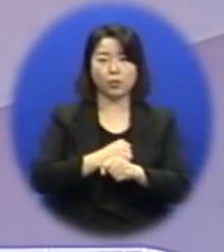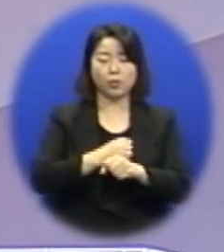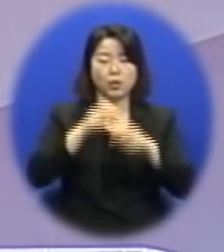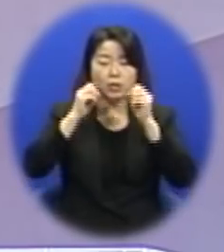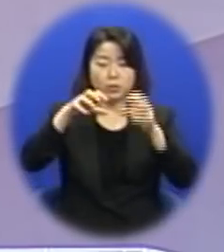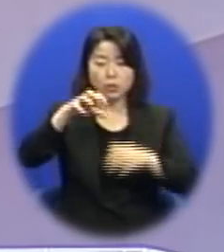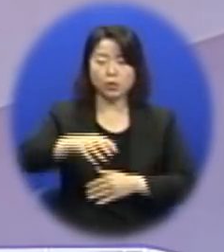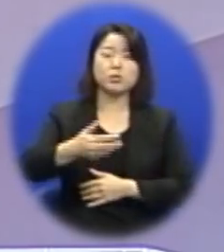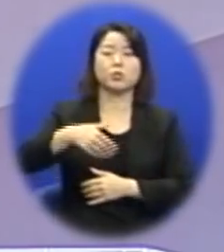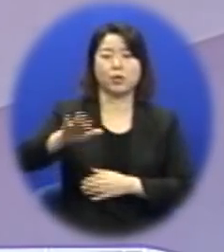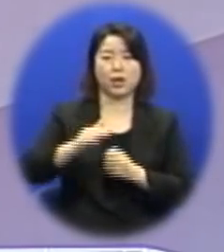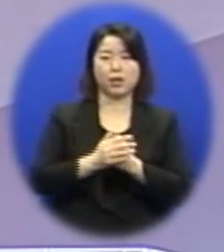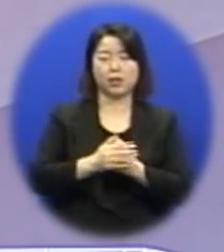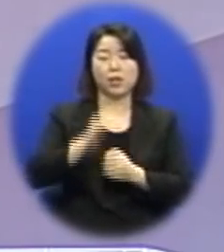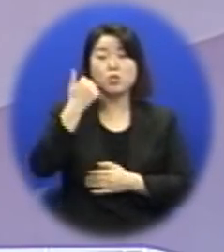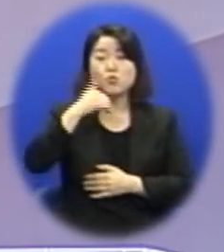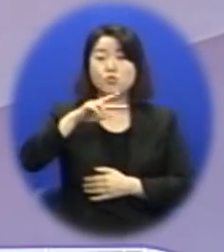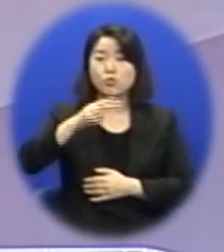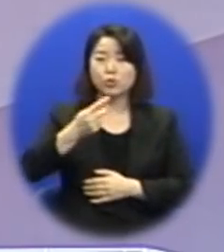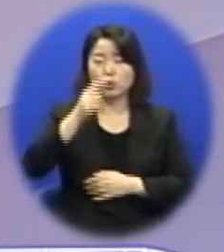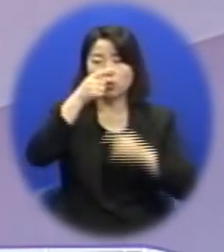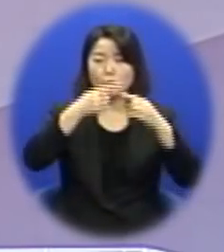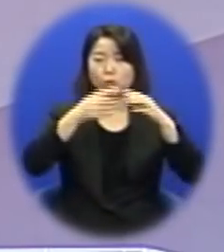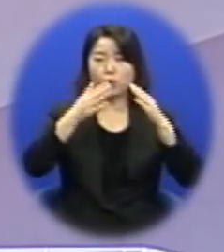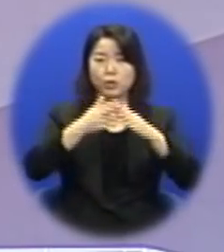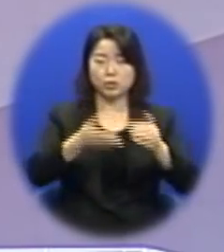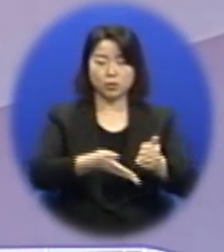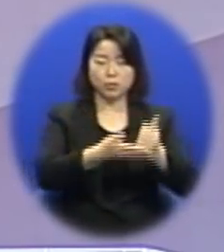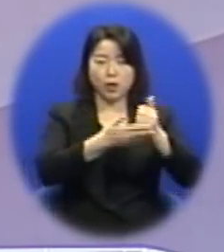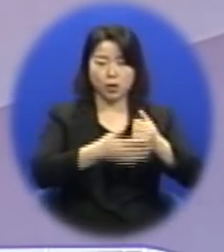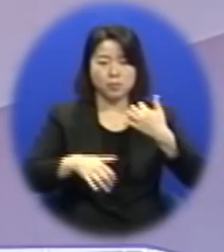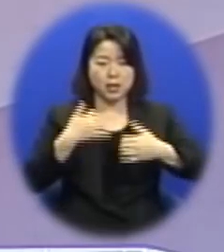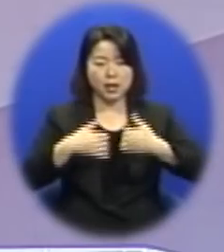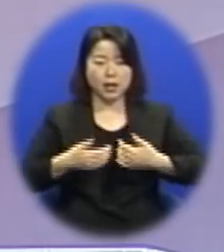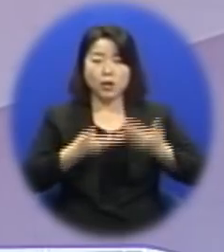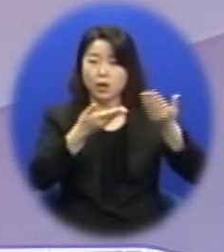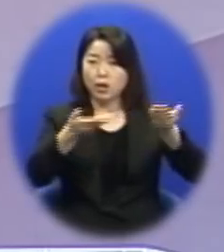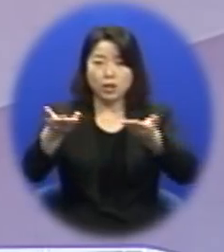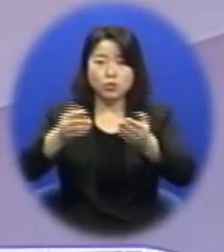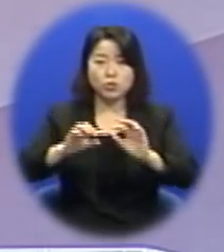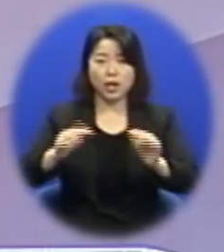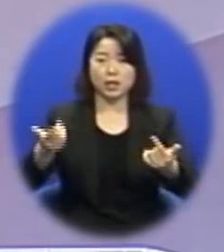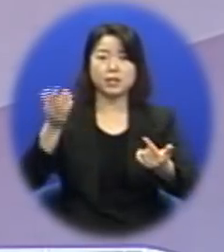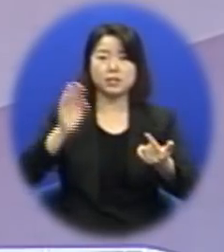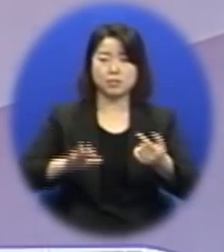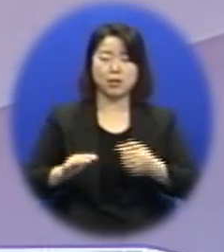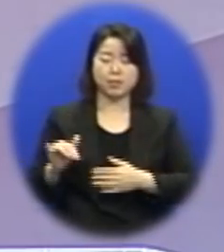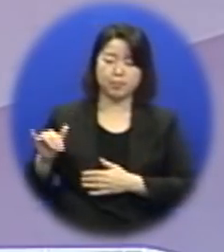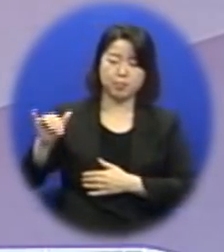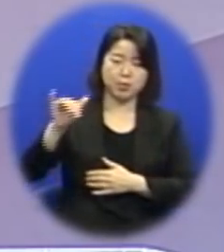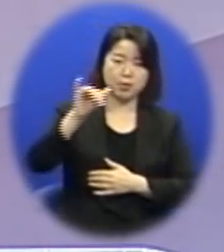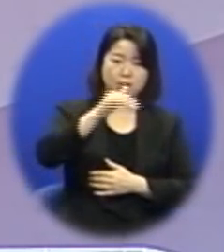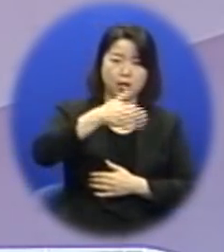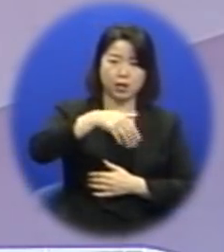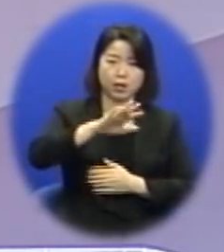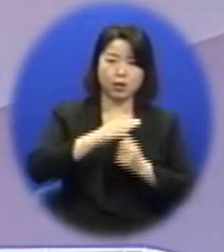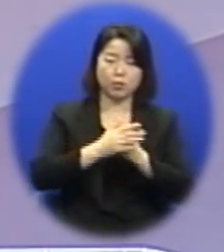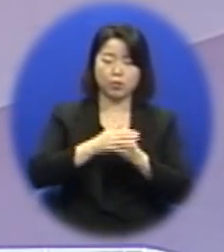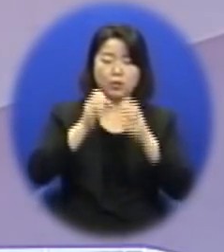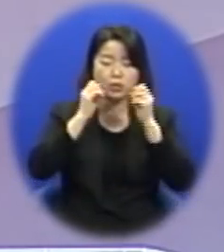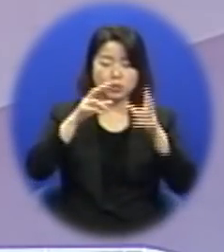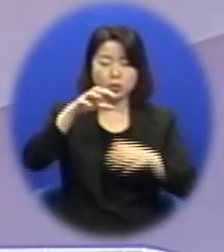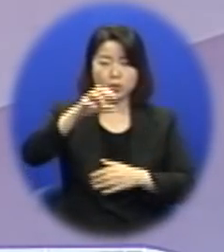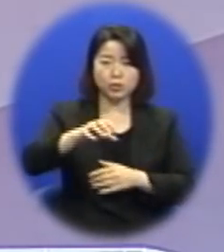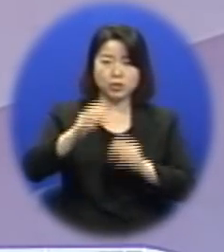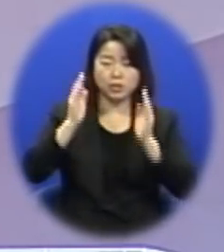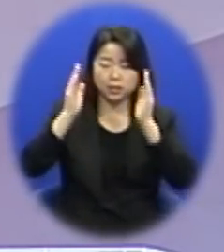떠납니다 누구도 교회에서 후원해 주거나 환영하지 않는데 비행기를 타고 선교지를 향하여